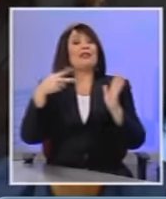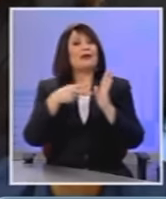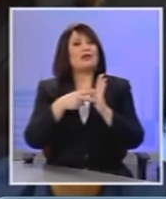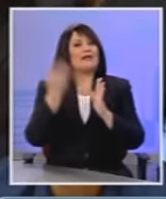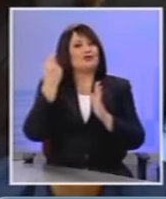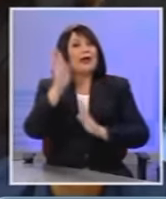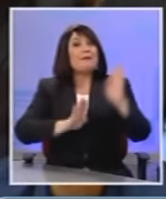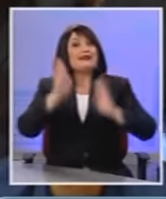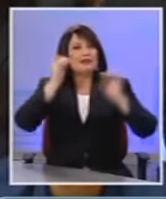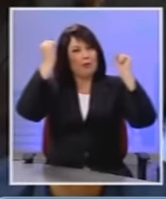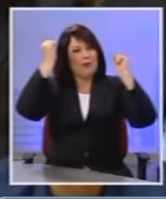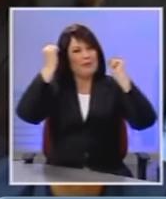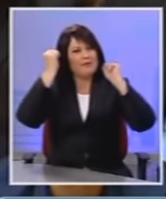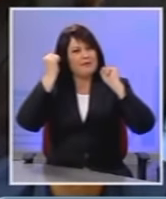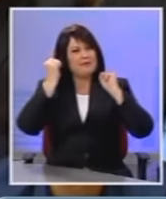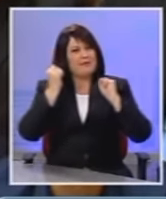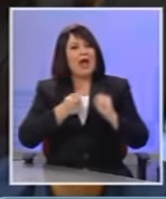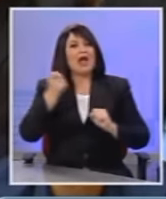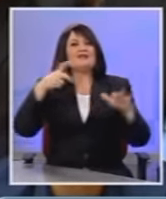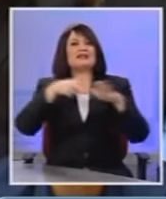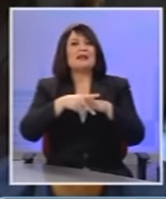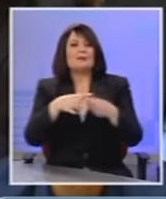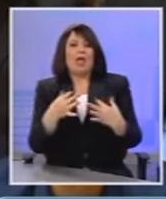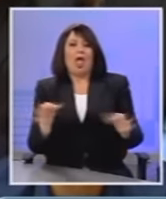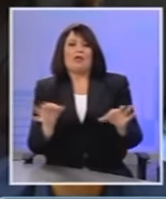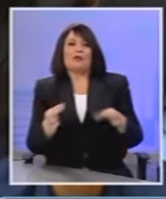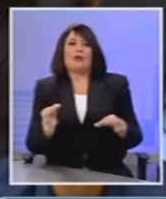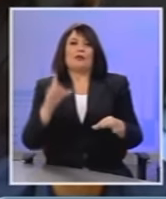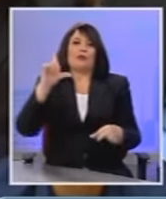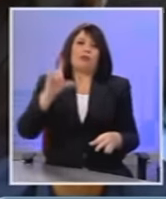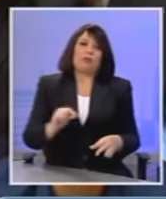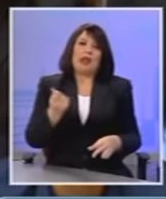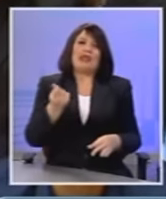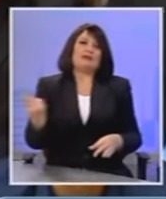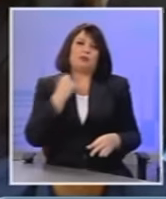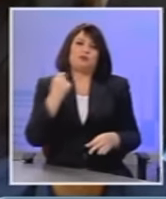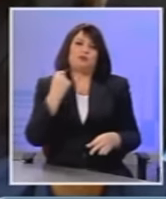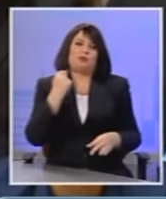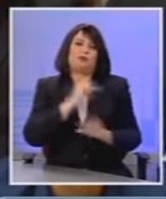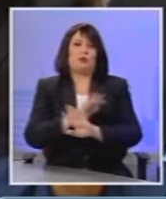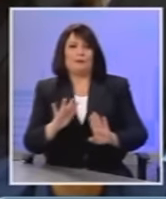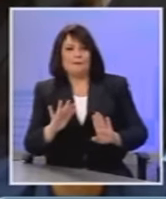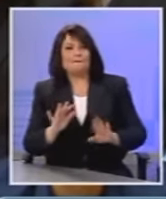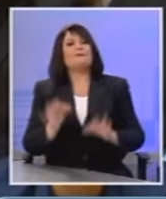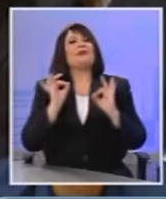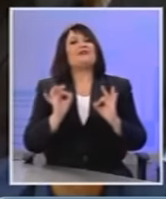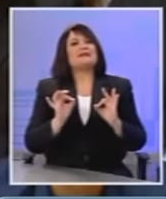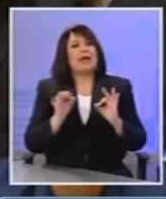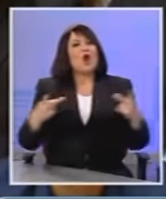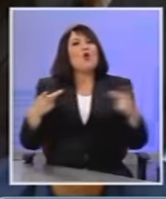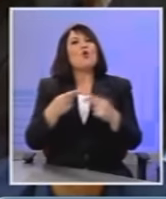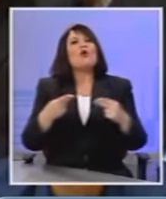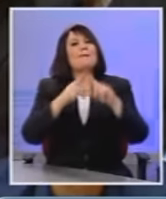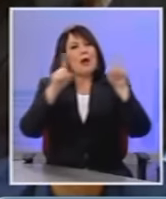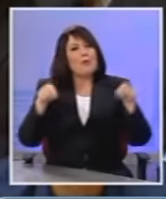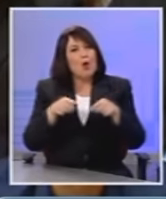2000. Μεγάλη αιμορραγία στα ασφαλιστικά ταμεία από αυτή την ενέργεια. Είχαμε βεβαίως και το PSI, για το